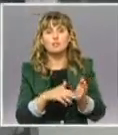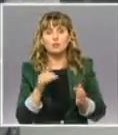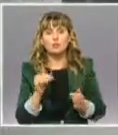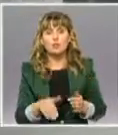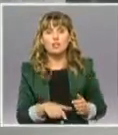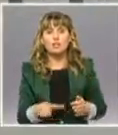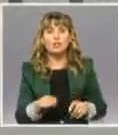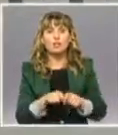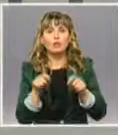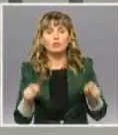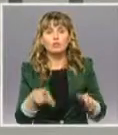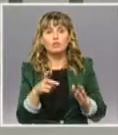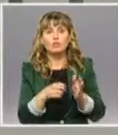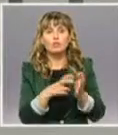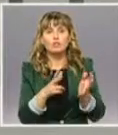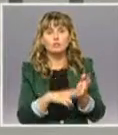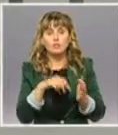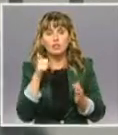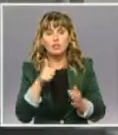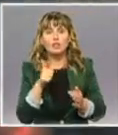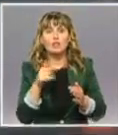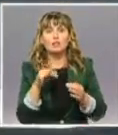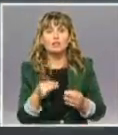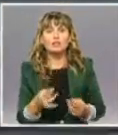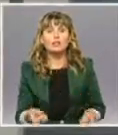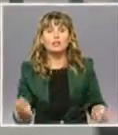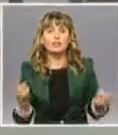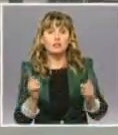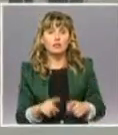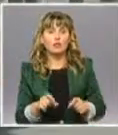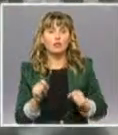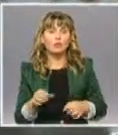Дорога откроется в 2018 году. И тогда на автобане можно будет